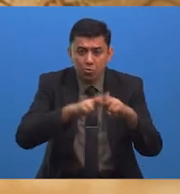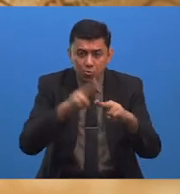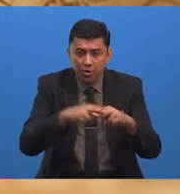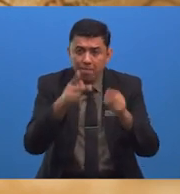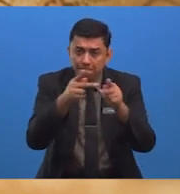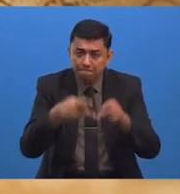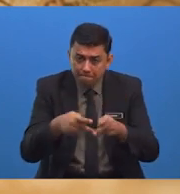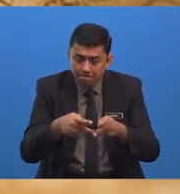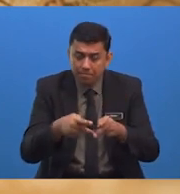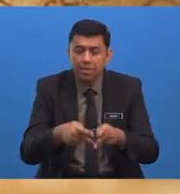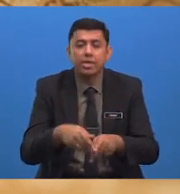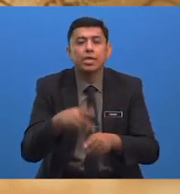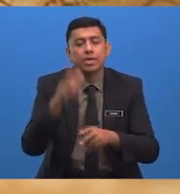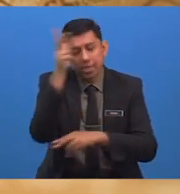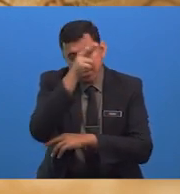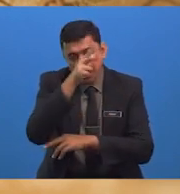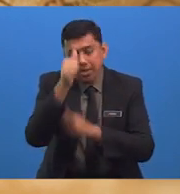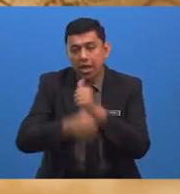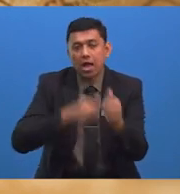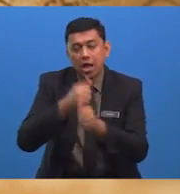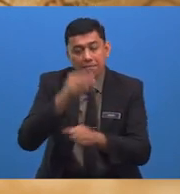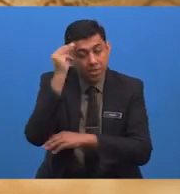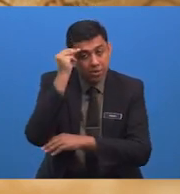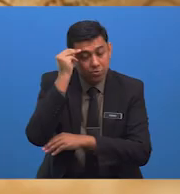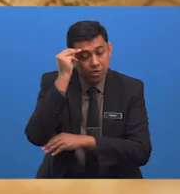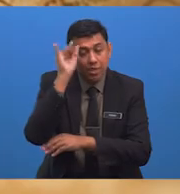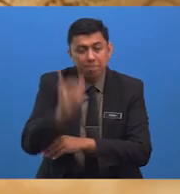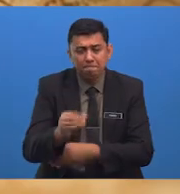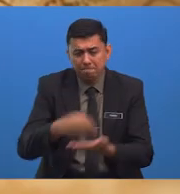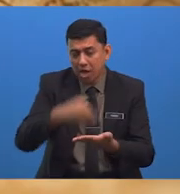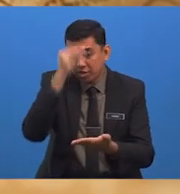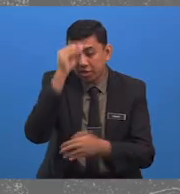peta kerajaan alam Melayu yang kita pelajari tadi.